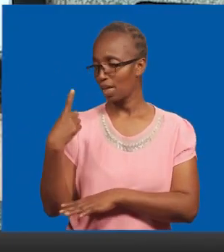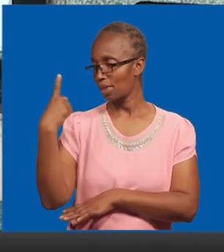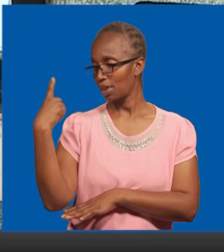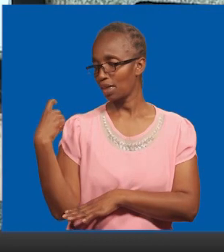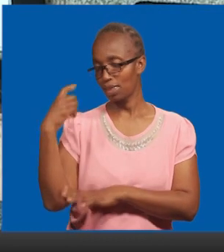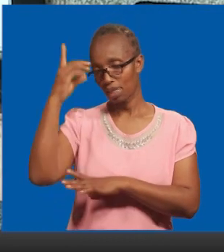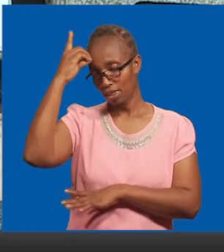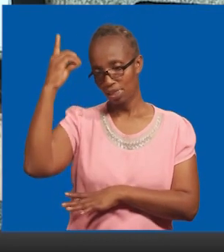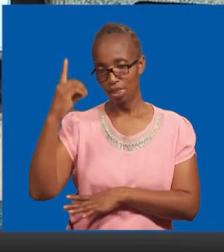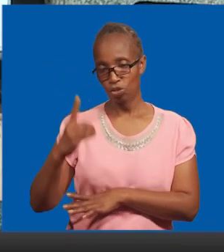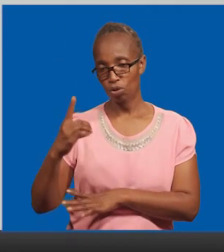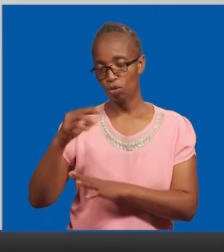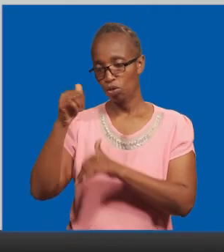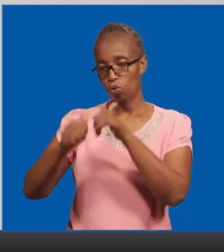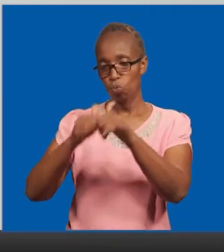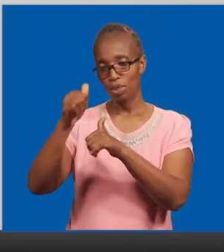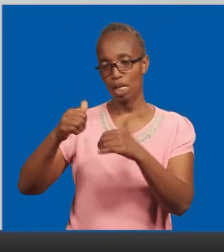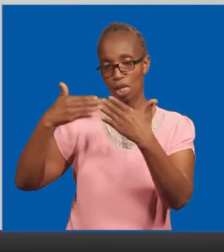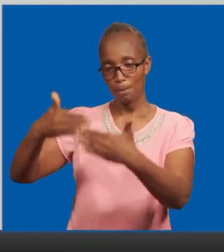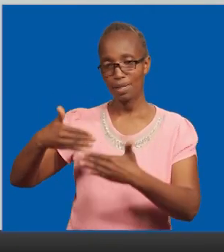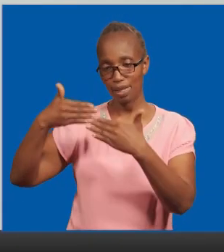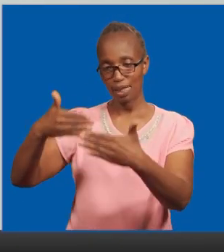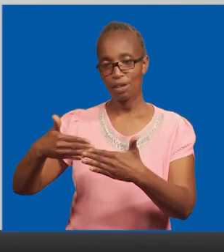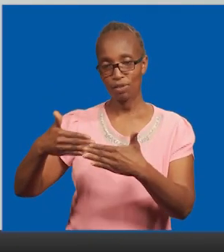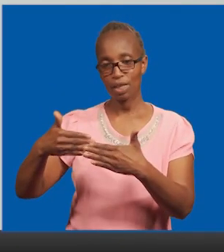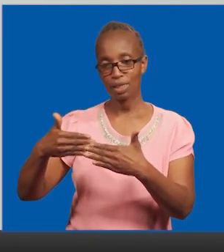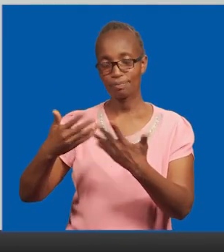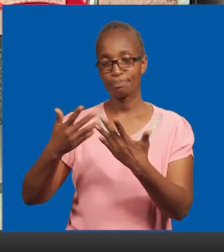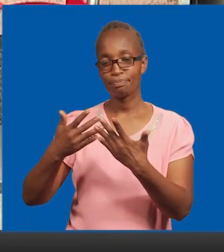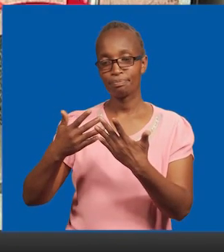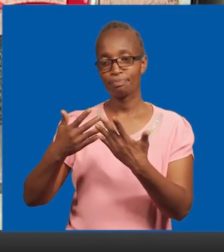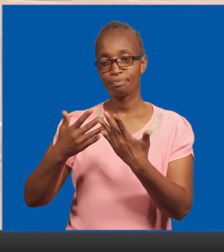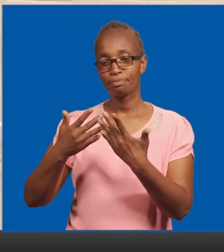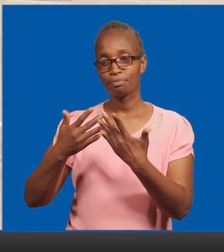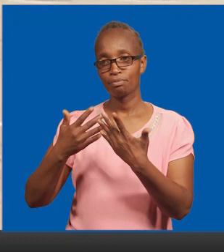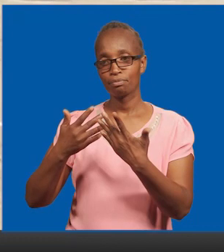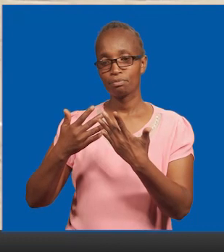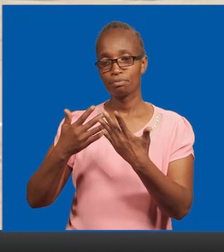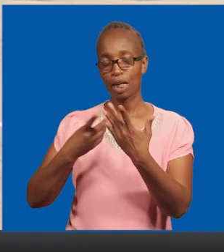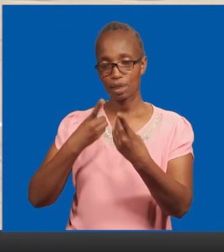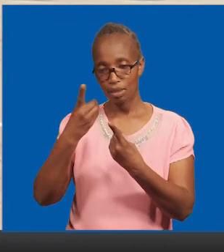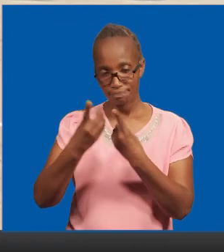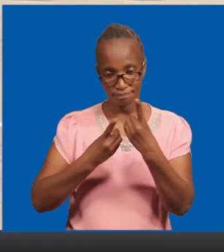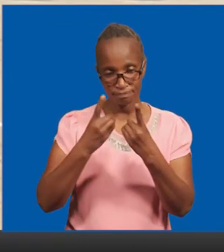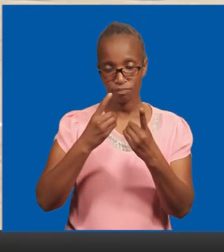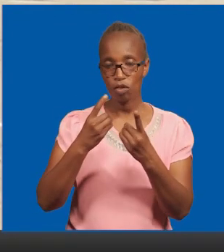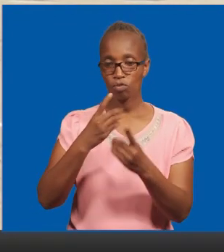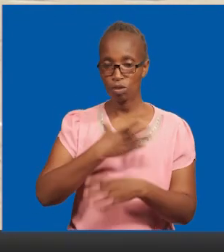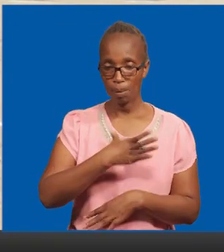unaokusanywa kutoka kwa Wakenya. Hatua ya hivi majuzi ikiwa ni kutoa mafunzo kwa wasaidizi ukusanyaji